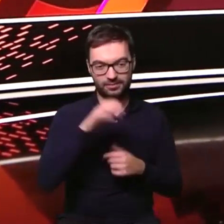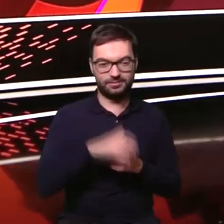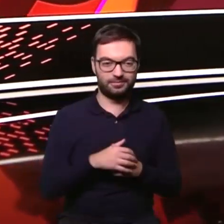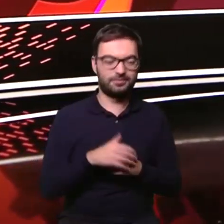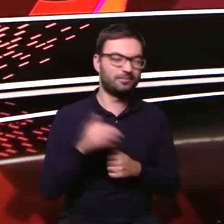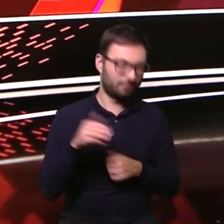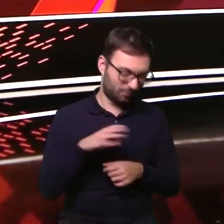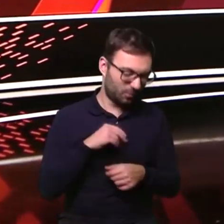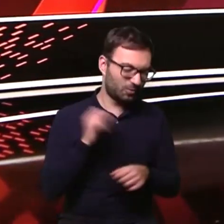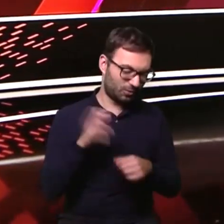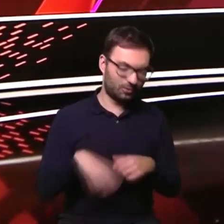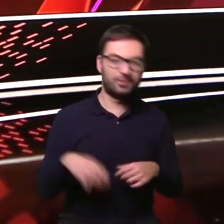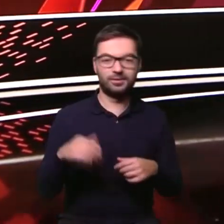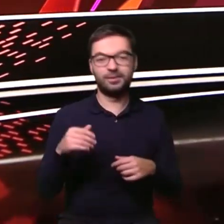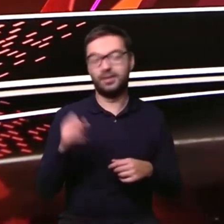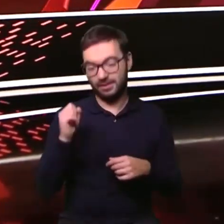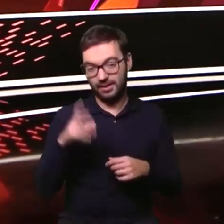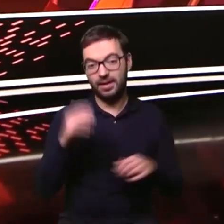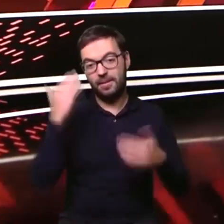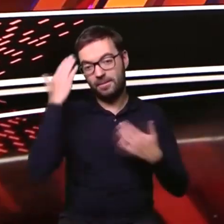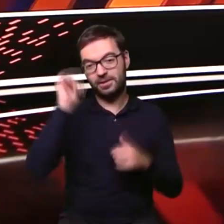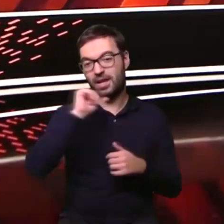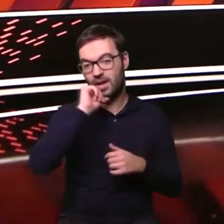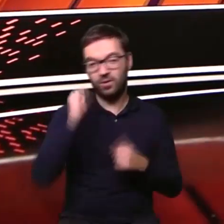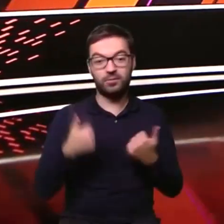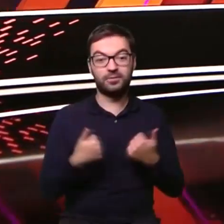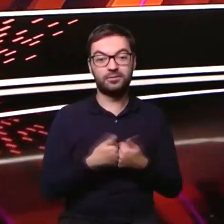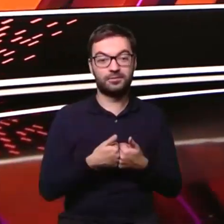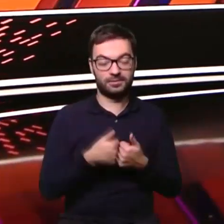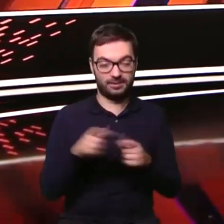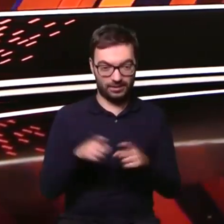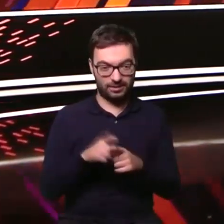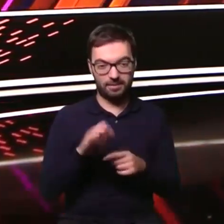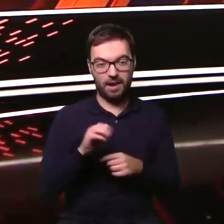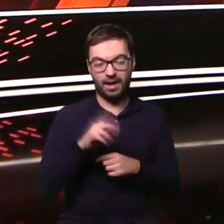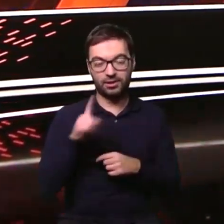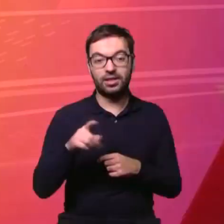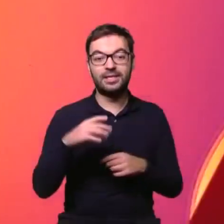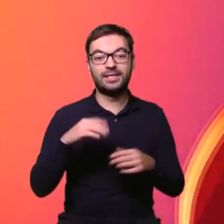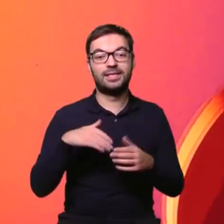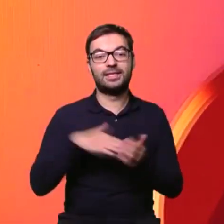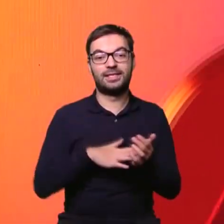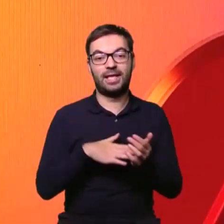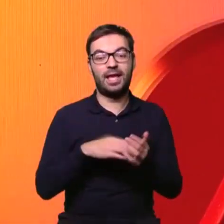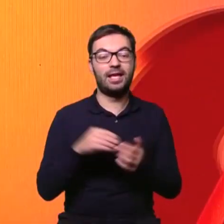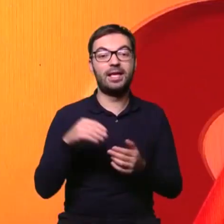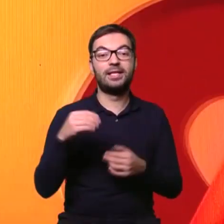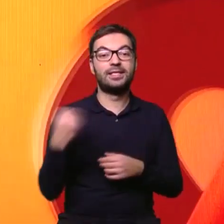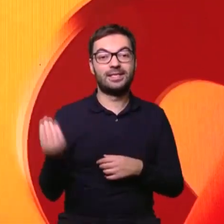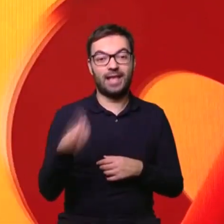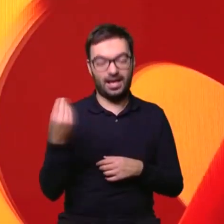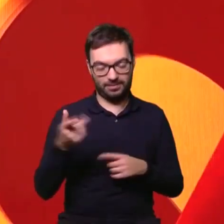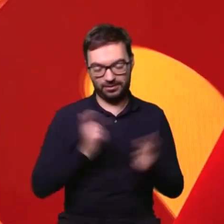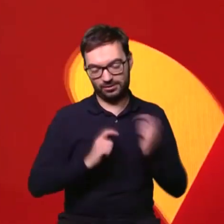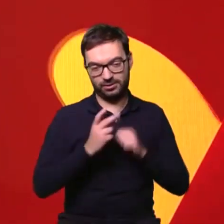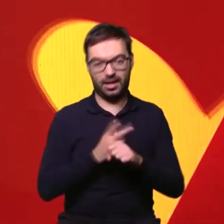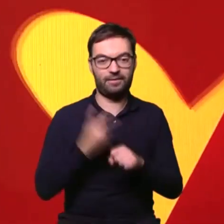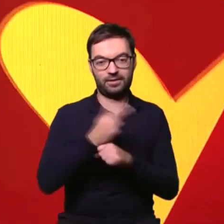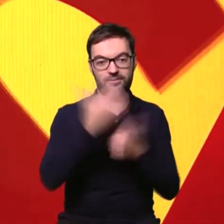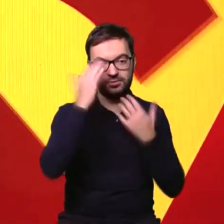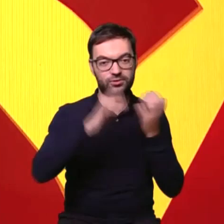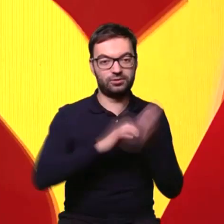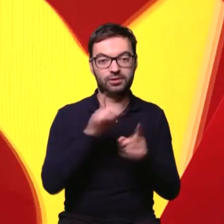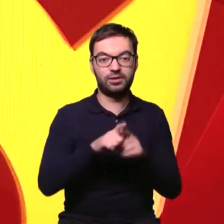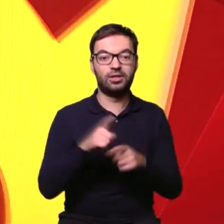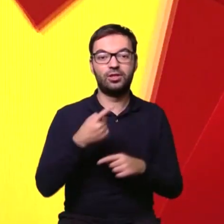gorzej. Może być gorzej. Mistrzowie Europy grają w barażach, my gramy w barażach, a Serbia już się cieszy z awansu na Mistrzostwa Świata i cieszy się